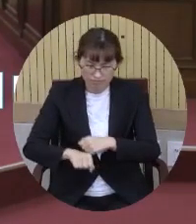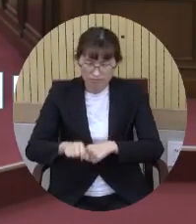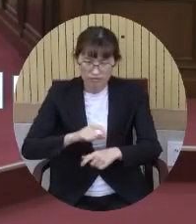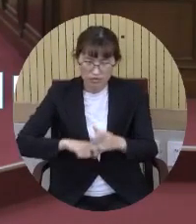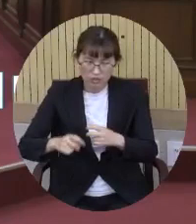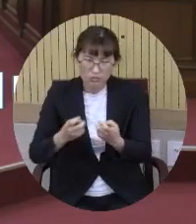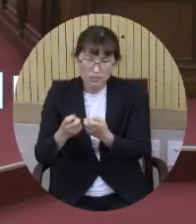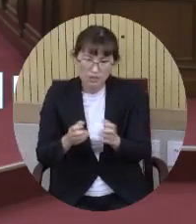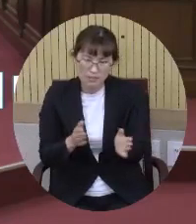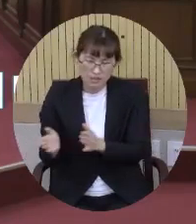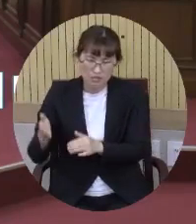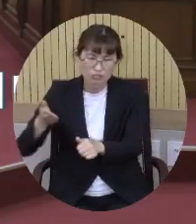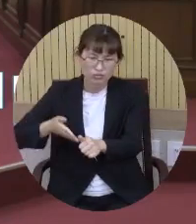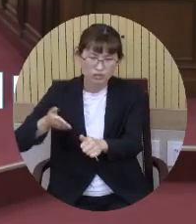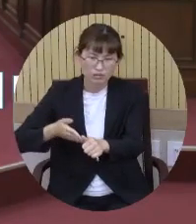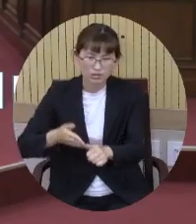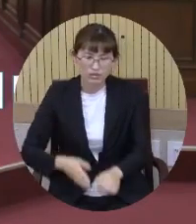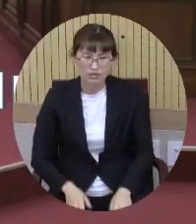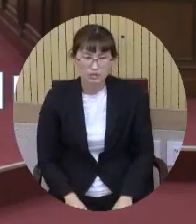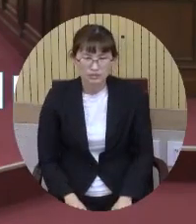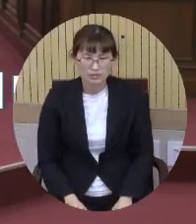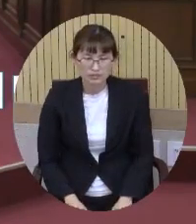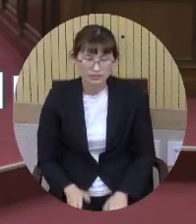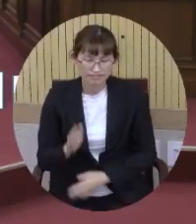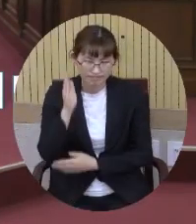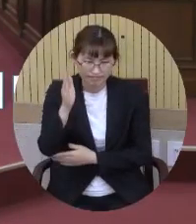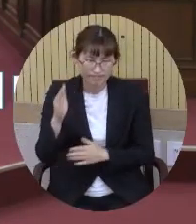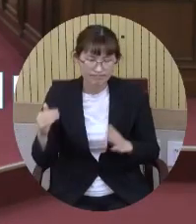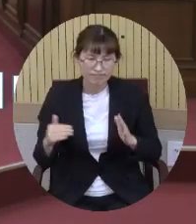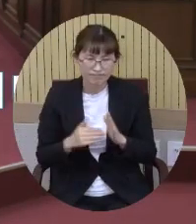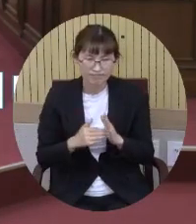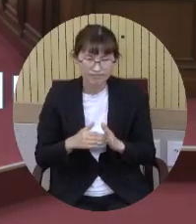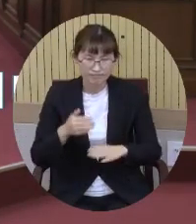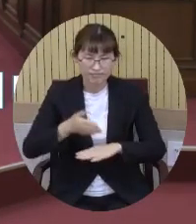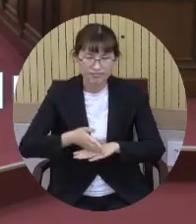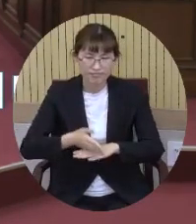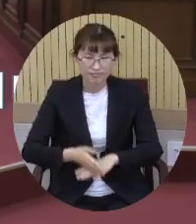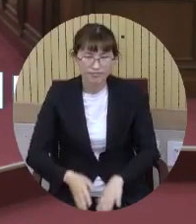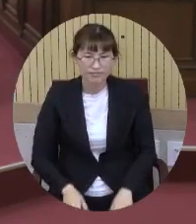주실 것을 당부드리며 5분 발언을 마치겠습니다. 감사합니다.